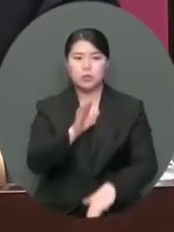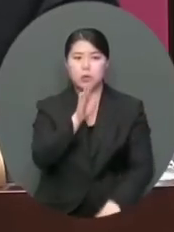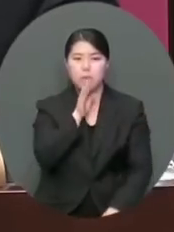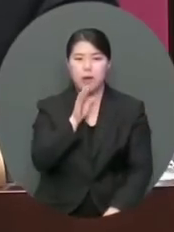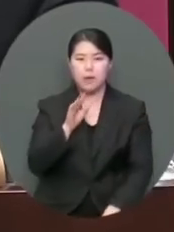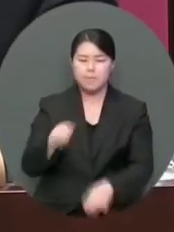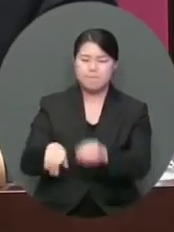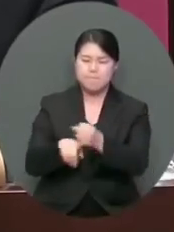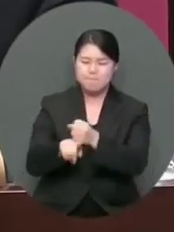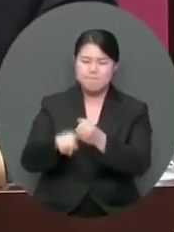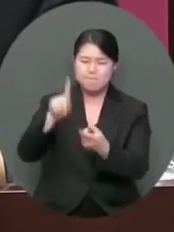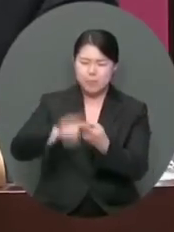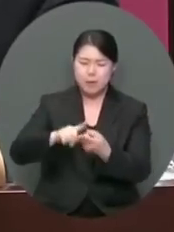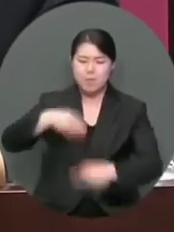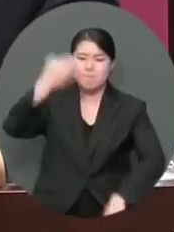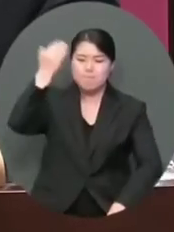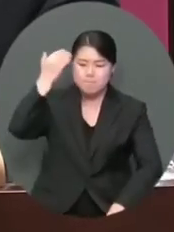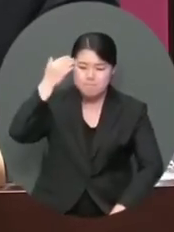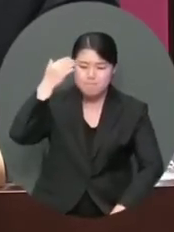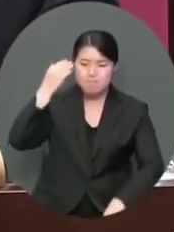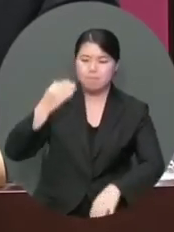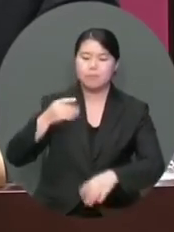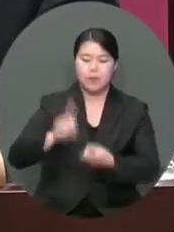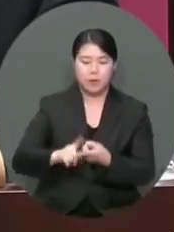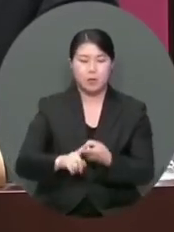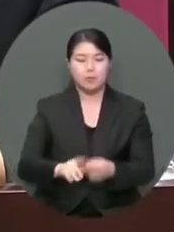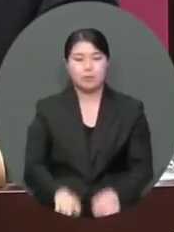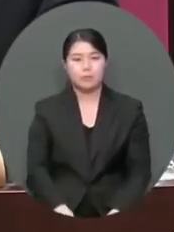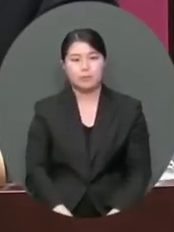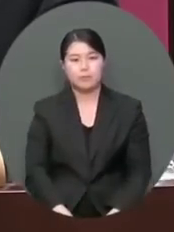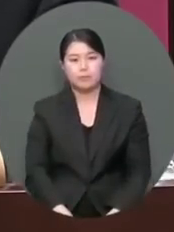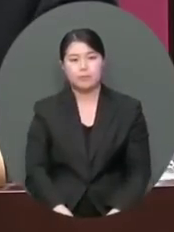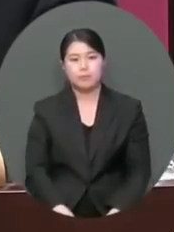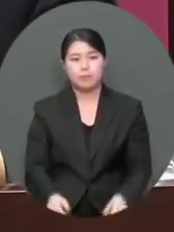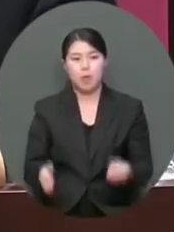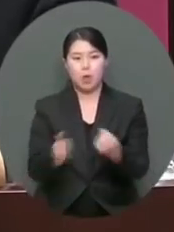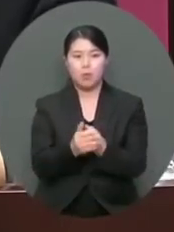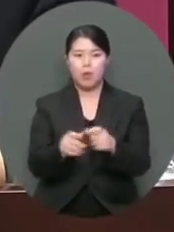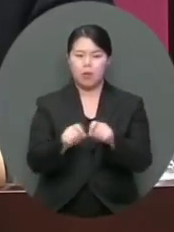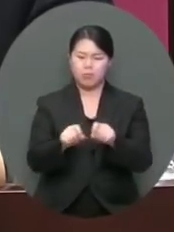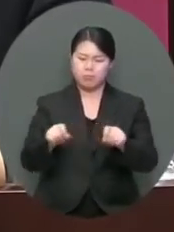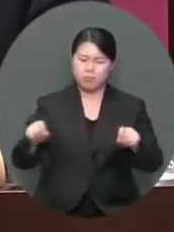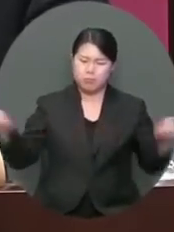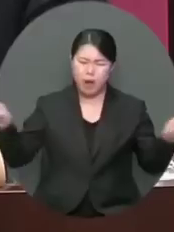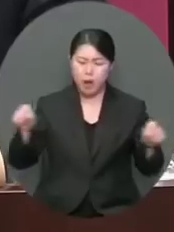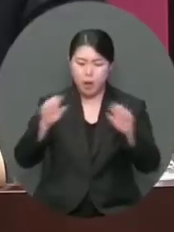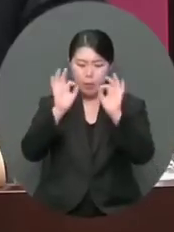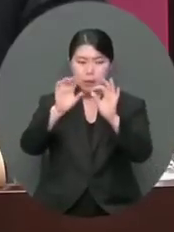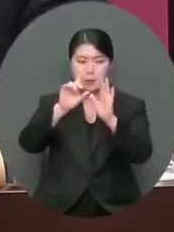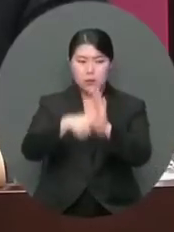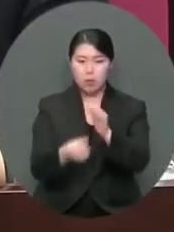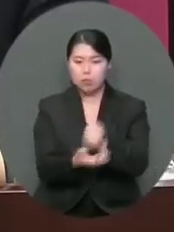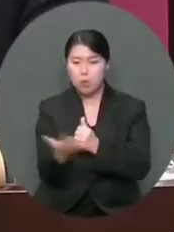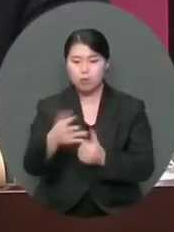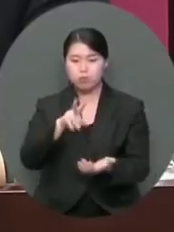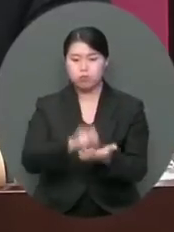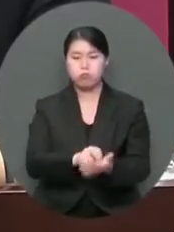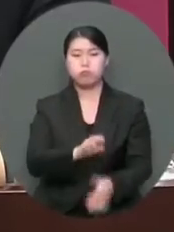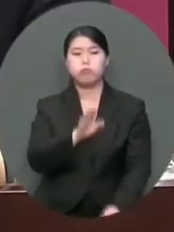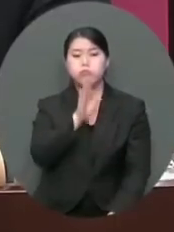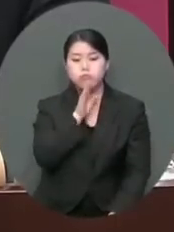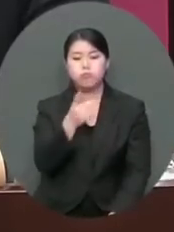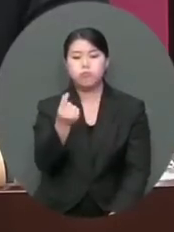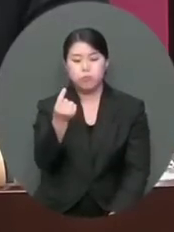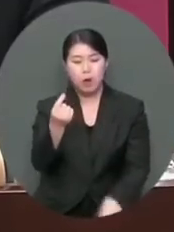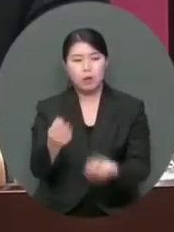과학적이고 지성적이고 합리적인 기준입니다. 그러니까 장기적으로 받으면 문제가 될 거 아니냐. 바로 그런